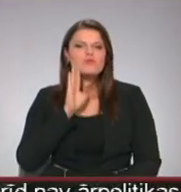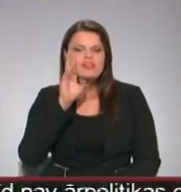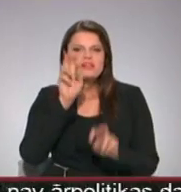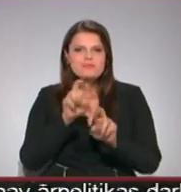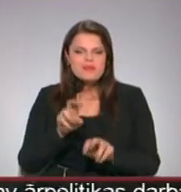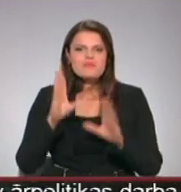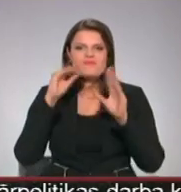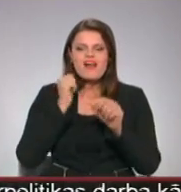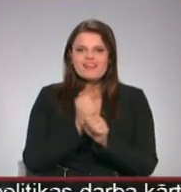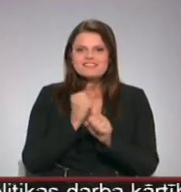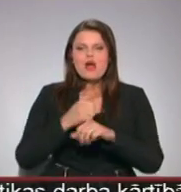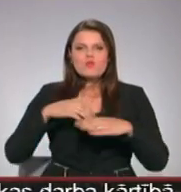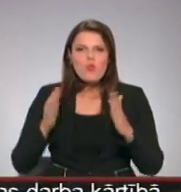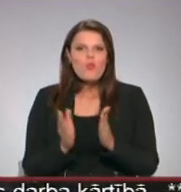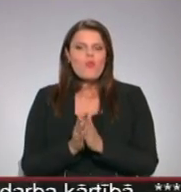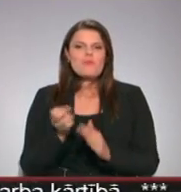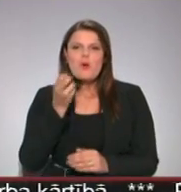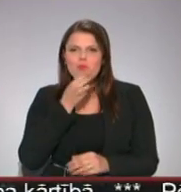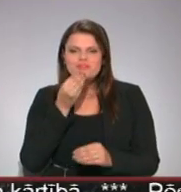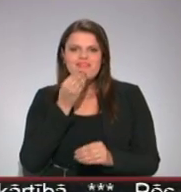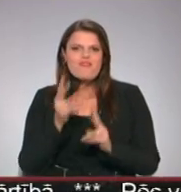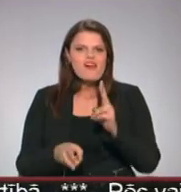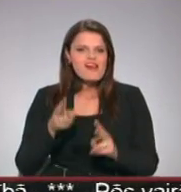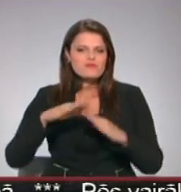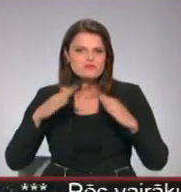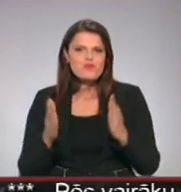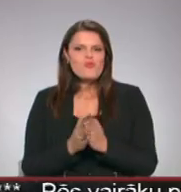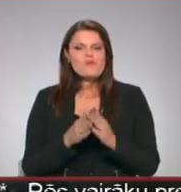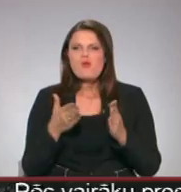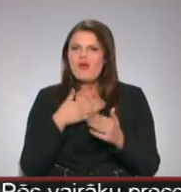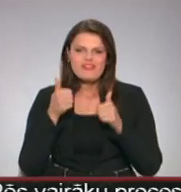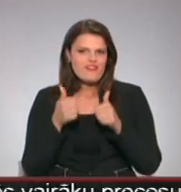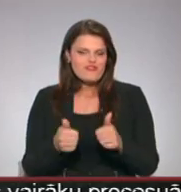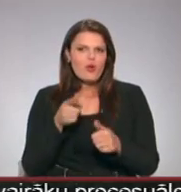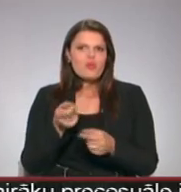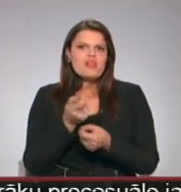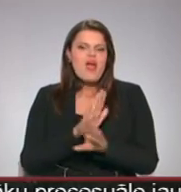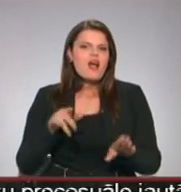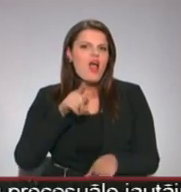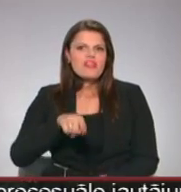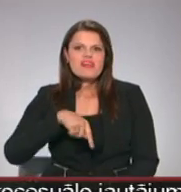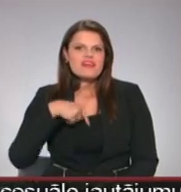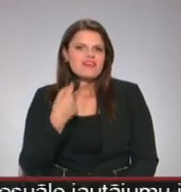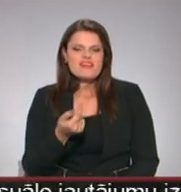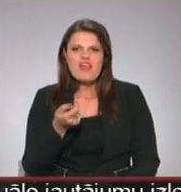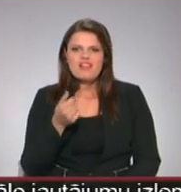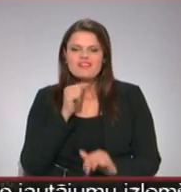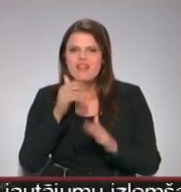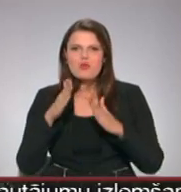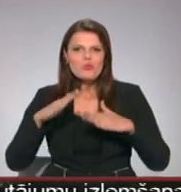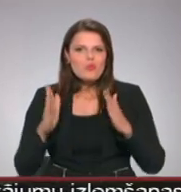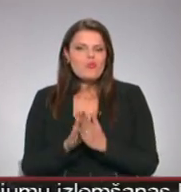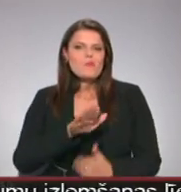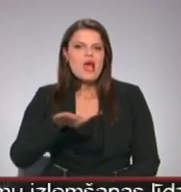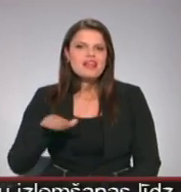vakarā, strādāšana kopā, visiem pusdienu gatavošana. Nu, ir tur kaut kas baigi forši, jo tu nekad tik ilgstoši nesavāktos ne ar ģimeni, ne